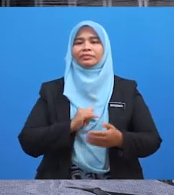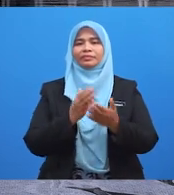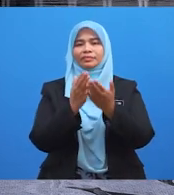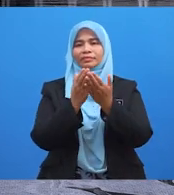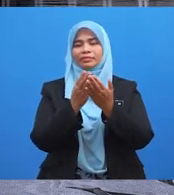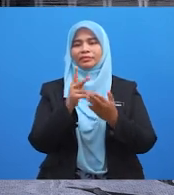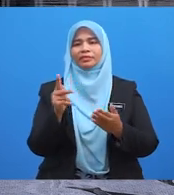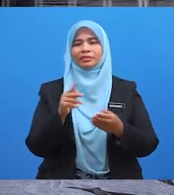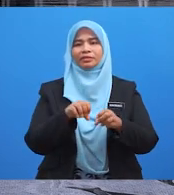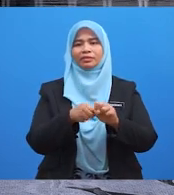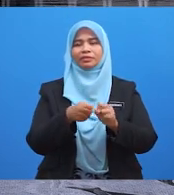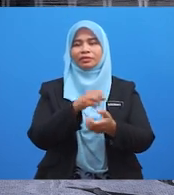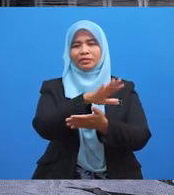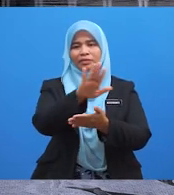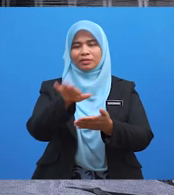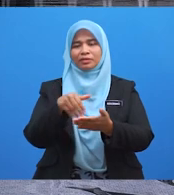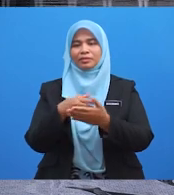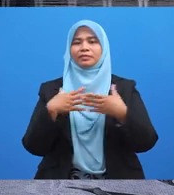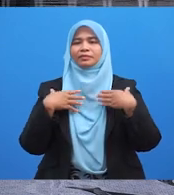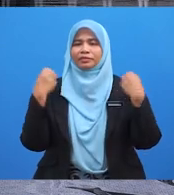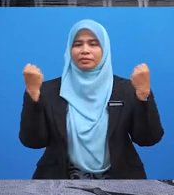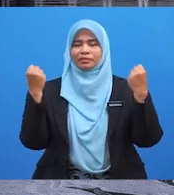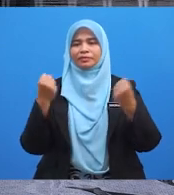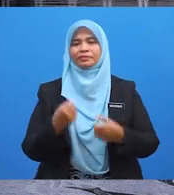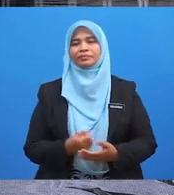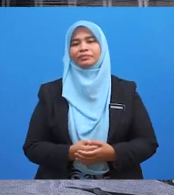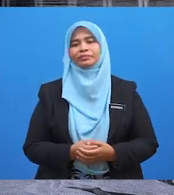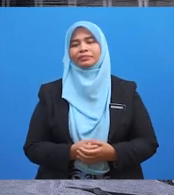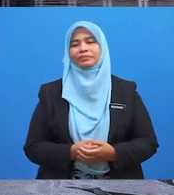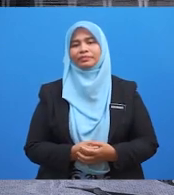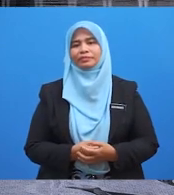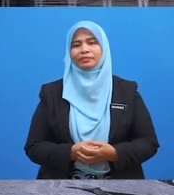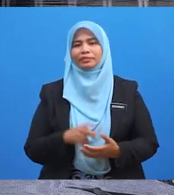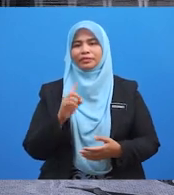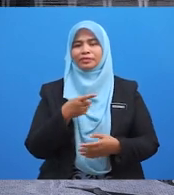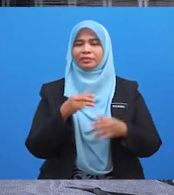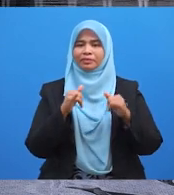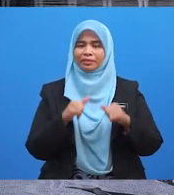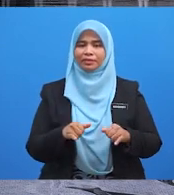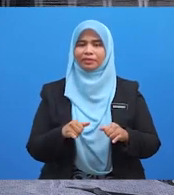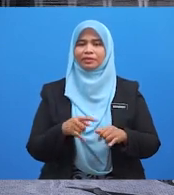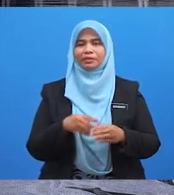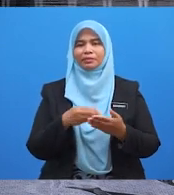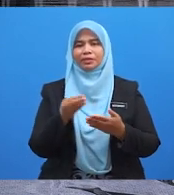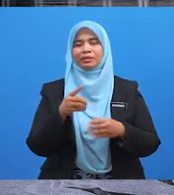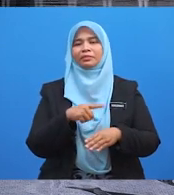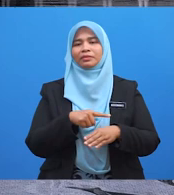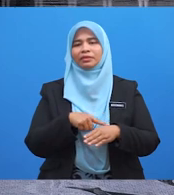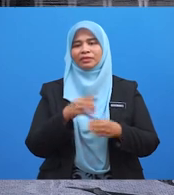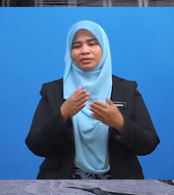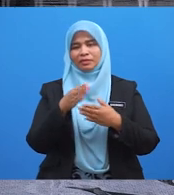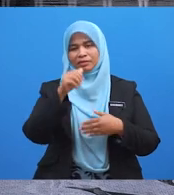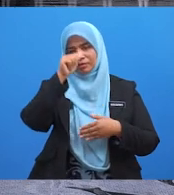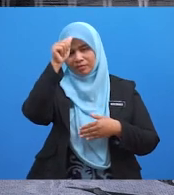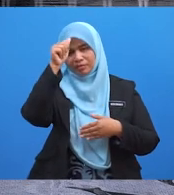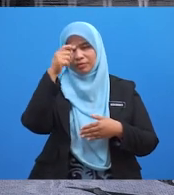semoga semuanya berada dalam keadaan sihat walafiat. Alhamdulillah. Kita masih diberi kesempatan masa oleh Allah Subhanahu Wa